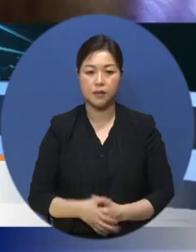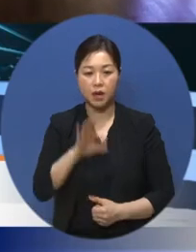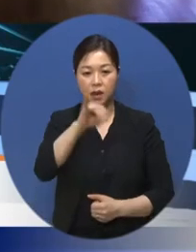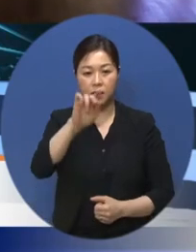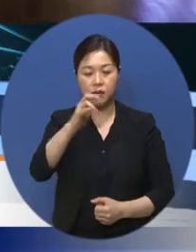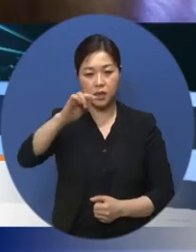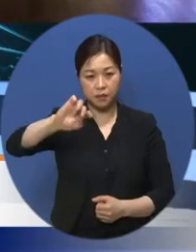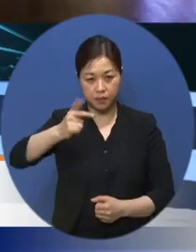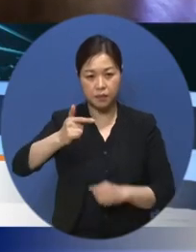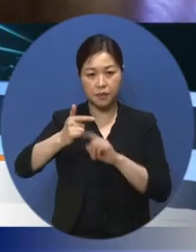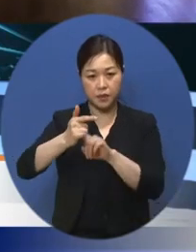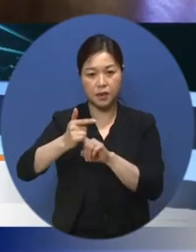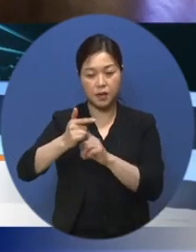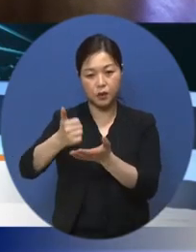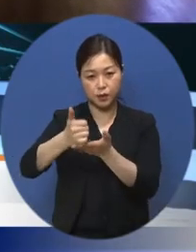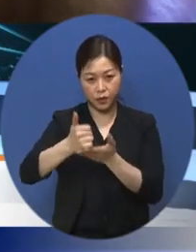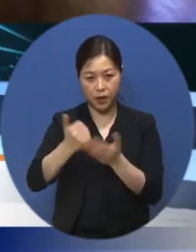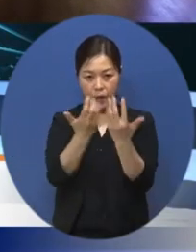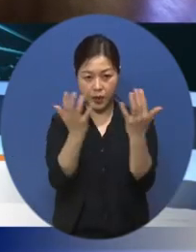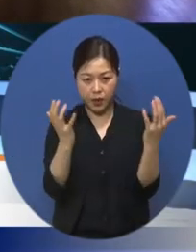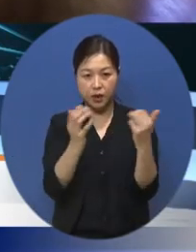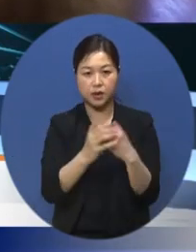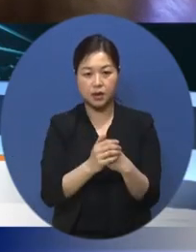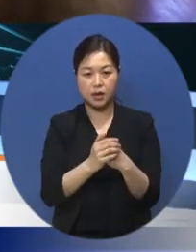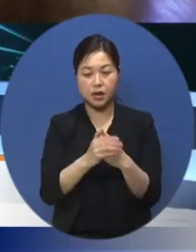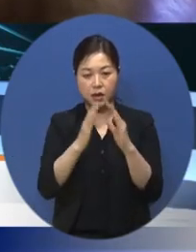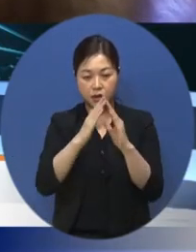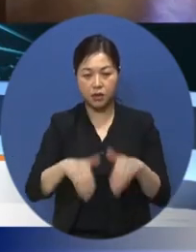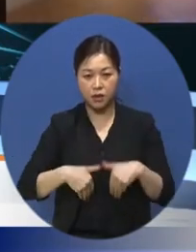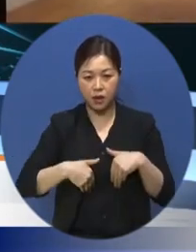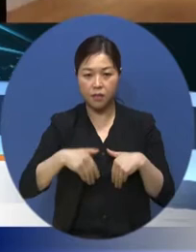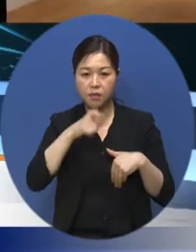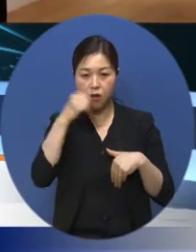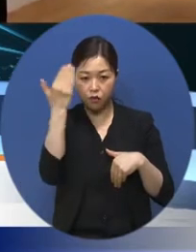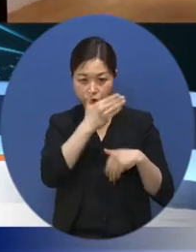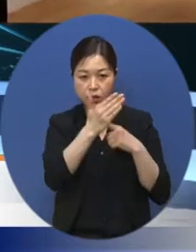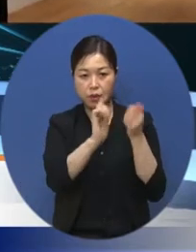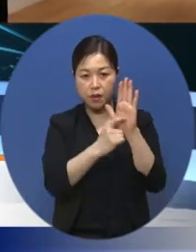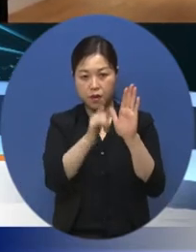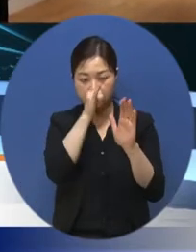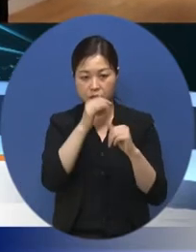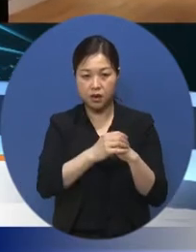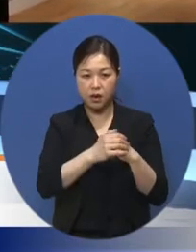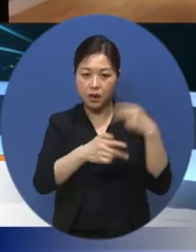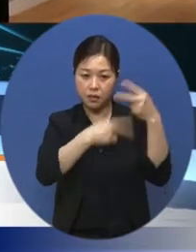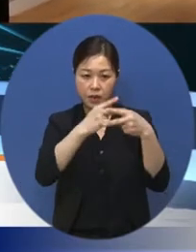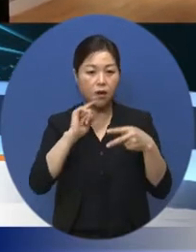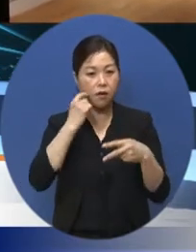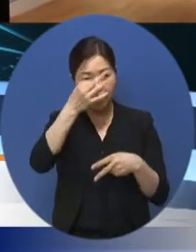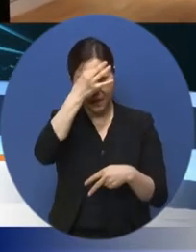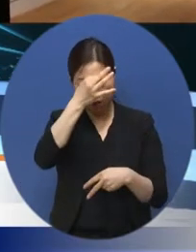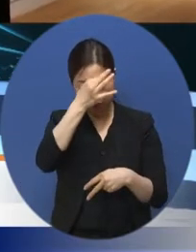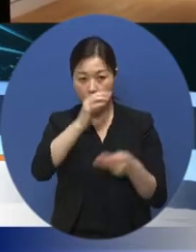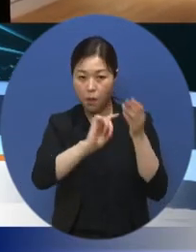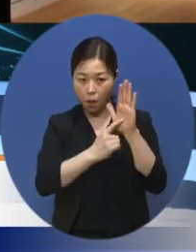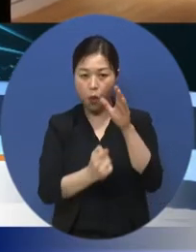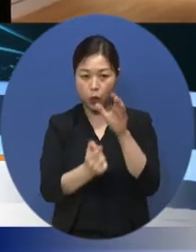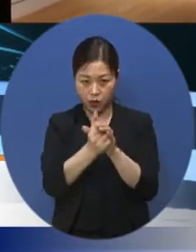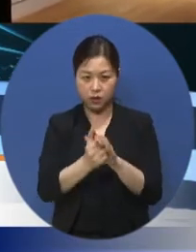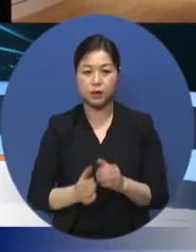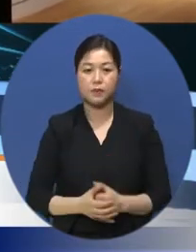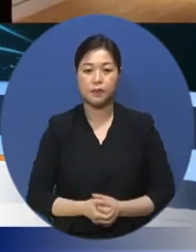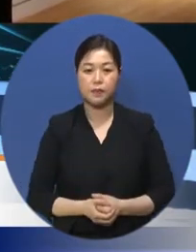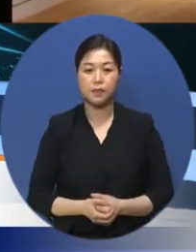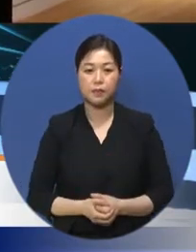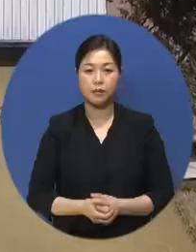임창민 작가의 초대전이 전남 여수에서 열렸습니다 미디어와 토로 색다른 전시를 선보이는데요 보도에 이소영 기자